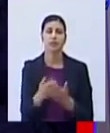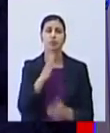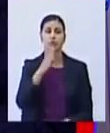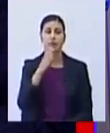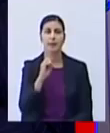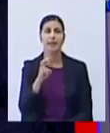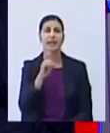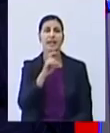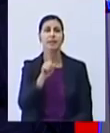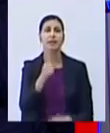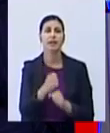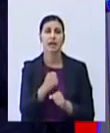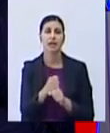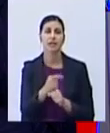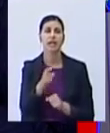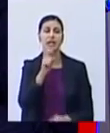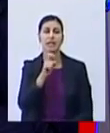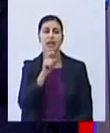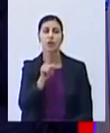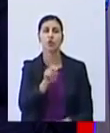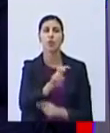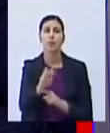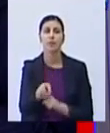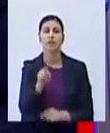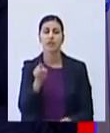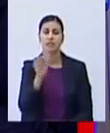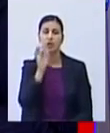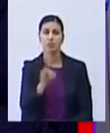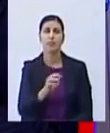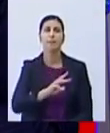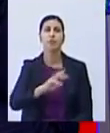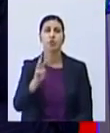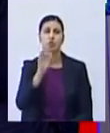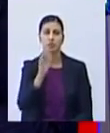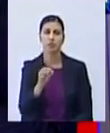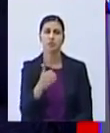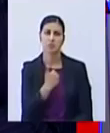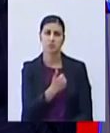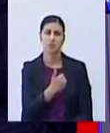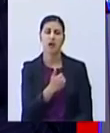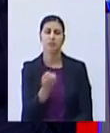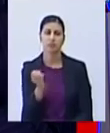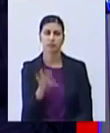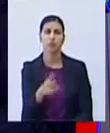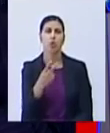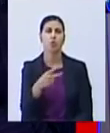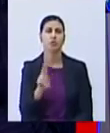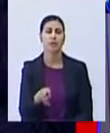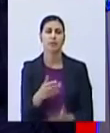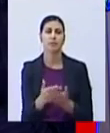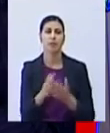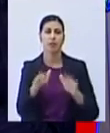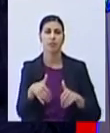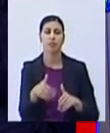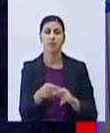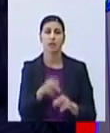არ რაღაცა და გლეხმა რა ქნას. ის გლეხი რომ მივა იმასთან, ის ეუბნება მილიონერი იმას, რომ გინდა თუ არა მე შენ მოგიგდება ამაში 20 თეთრს. რა